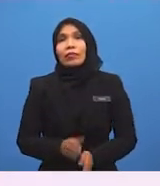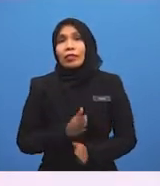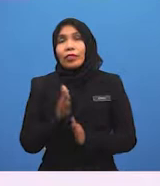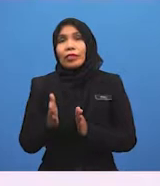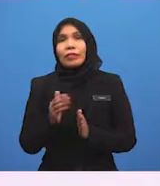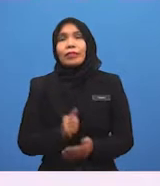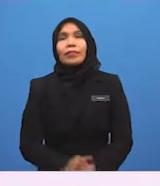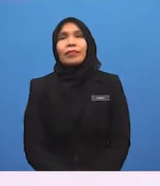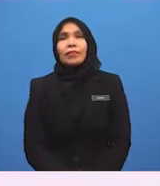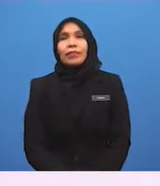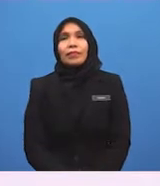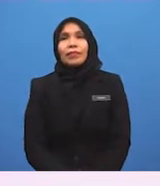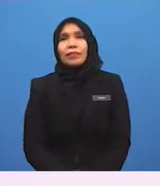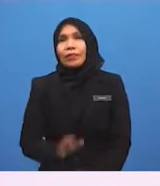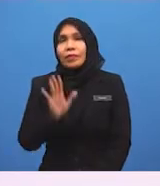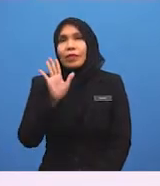Soalan 5.